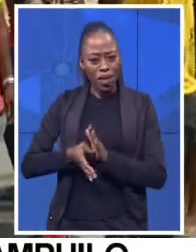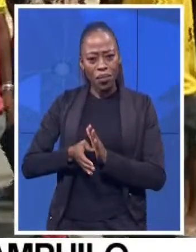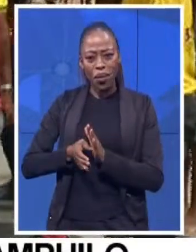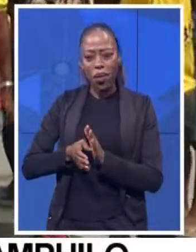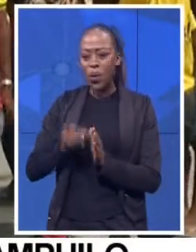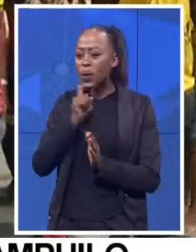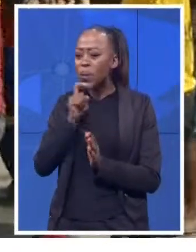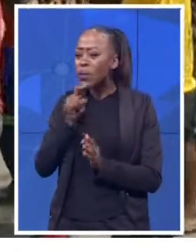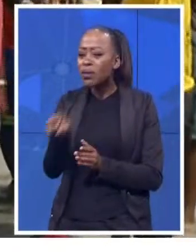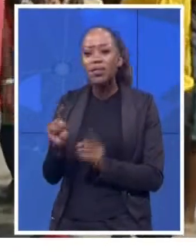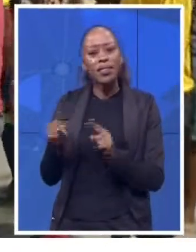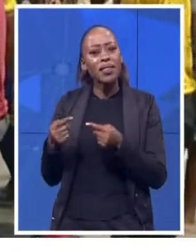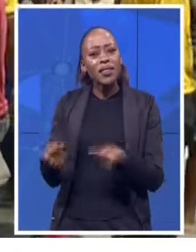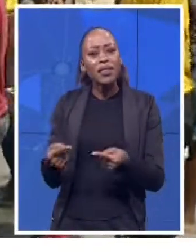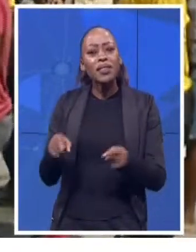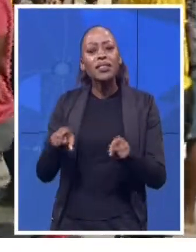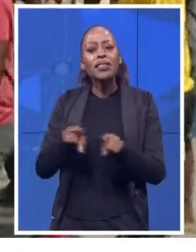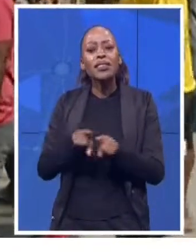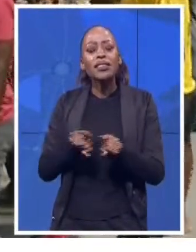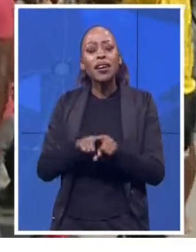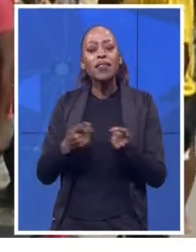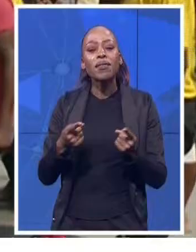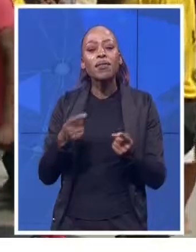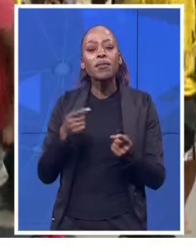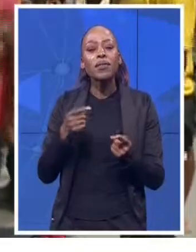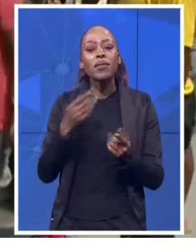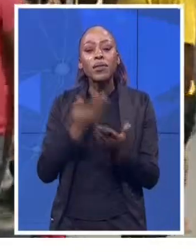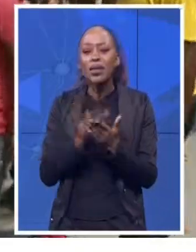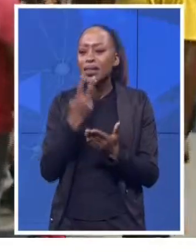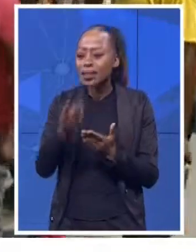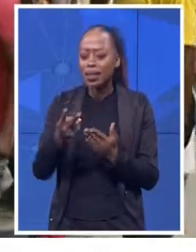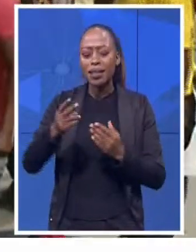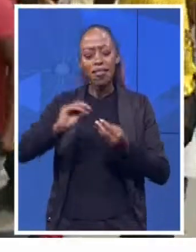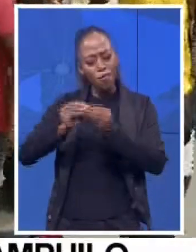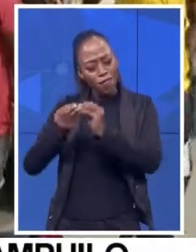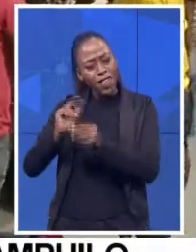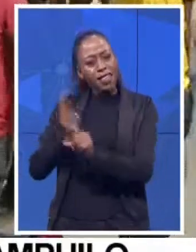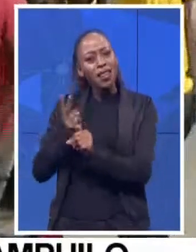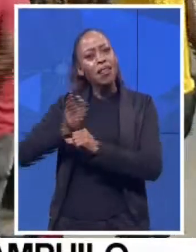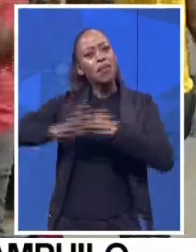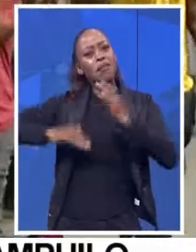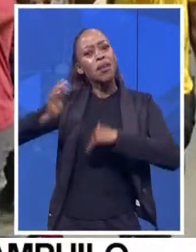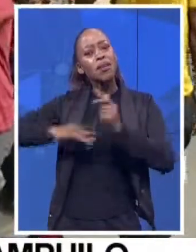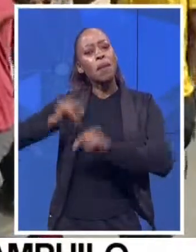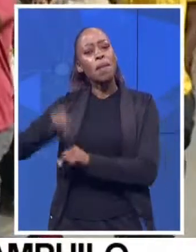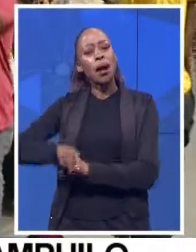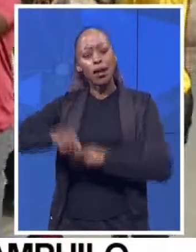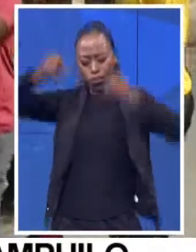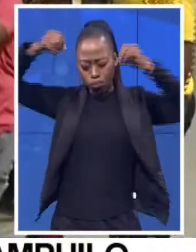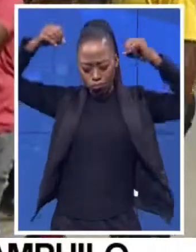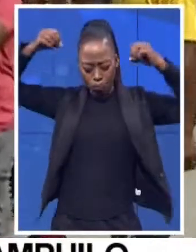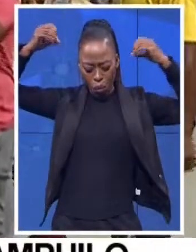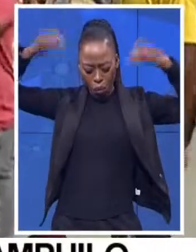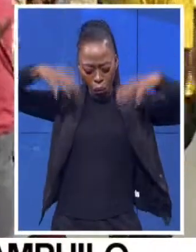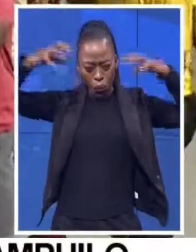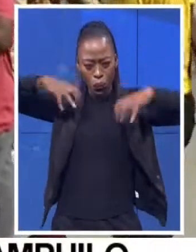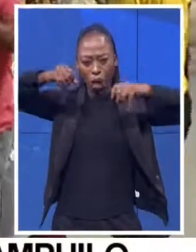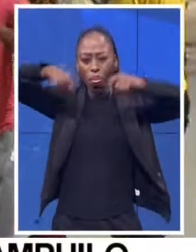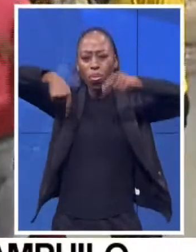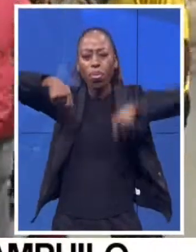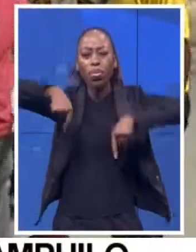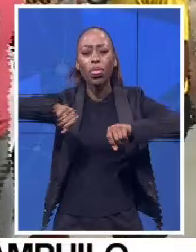kahle. If ungena laphakathi kwale clinic you can tell ukuthi it needs proper renovations. Ngiyalikha laphakathi ngiyivula nayina